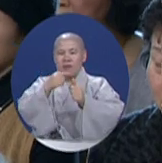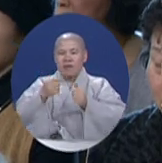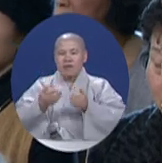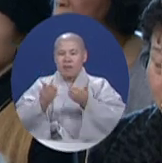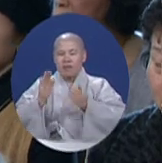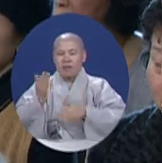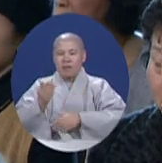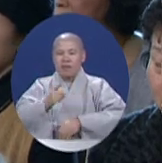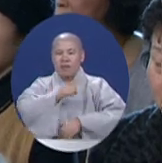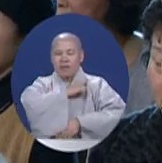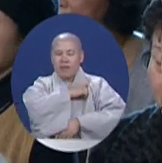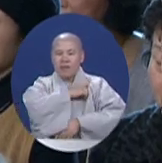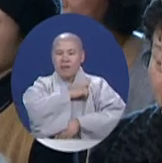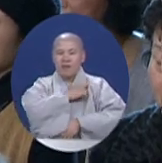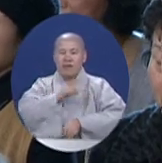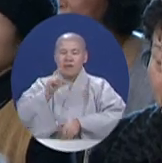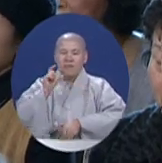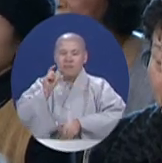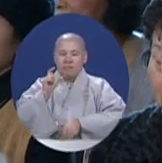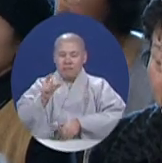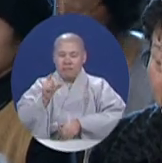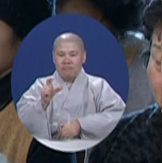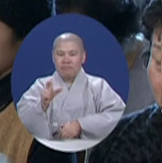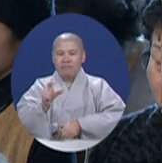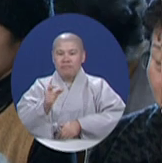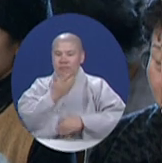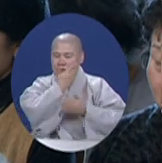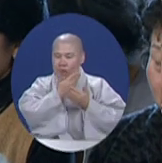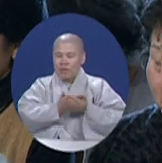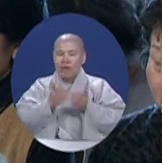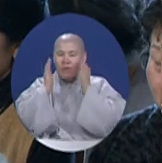이제 제일 거기서 강조하는 게 마음 쉬는 공부예요.